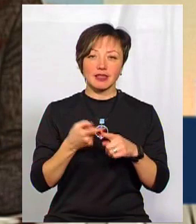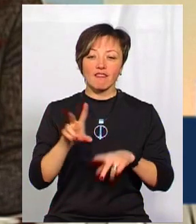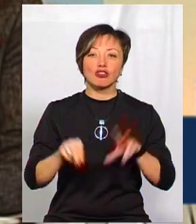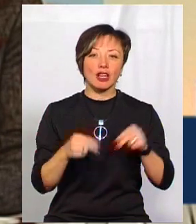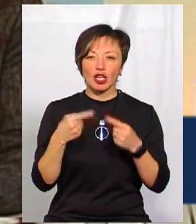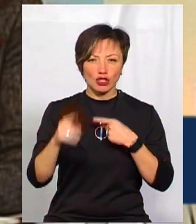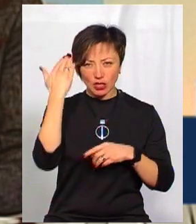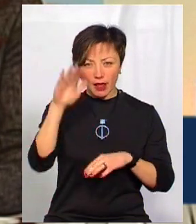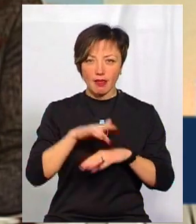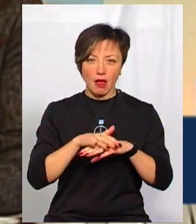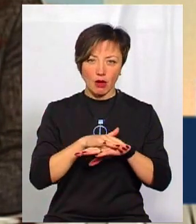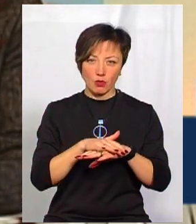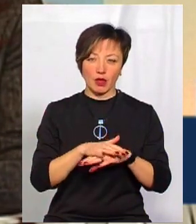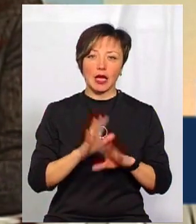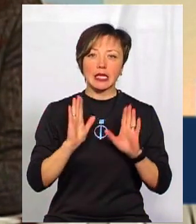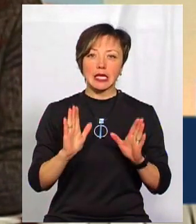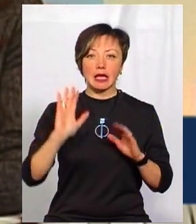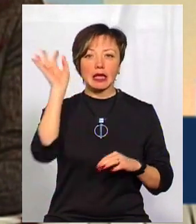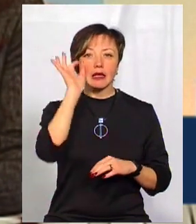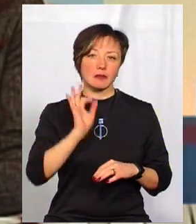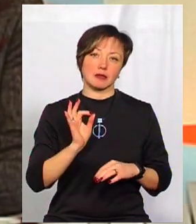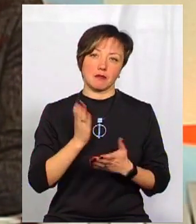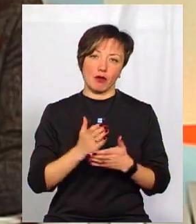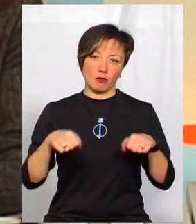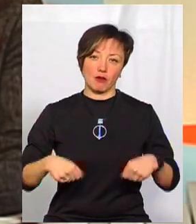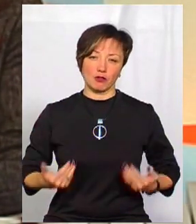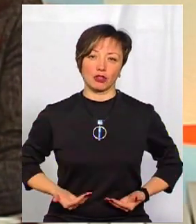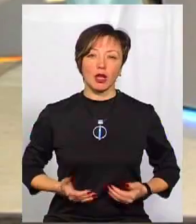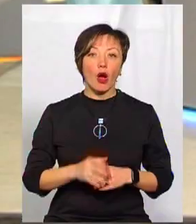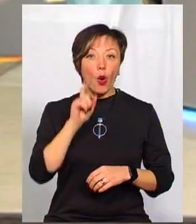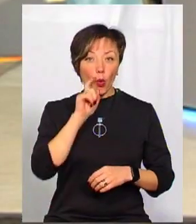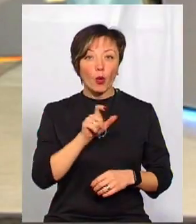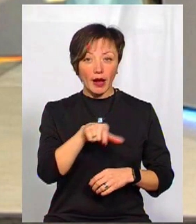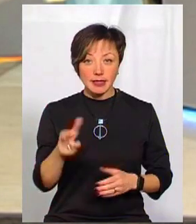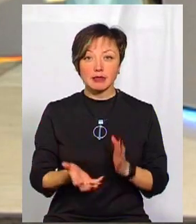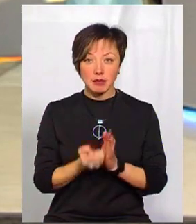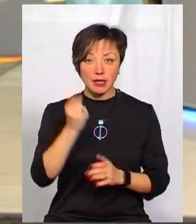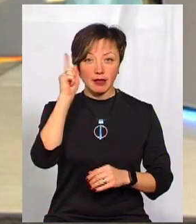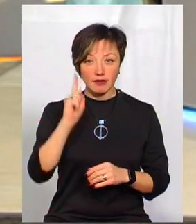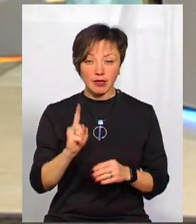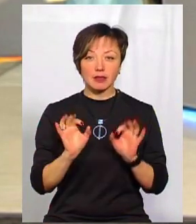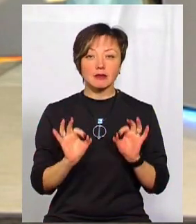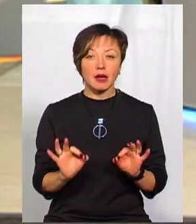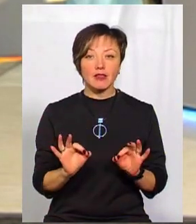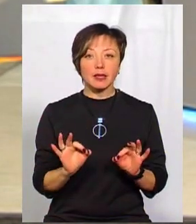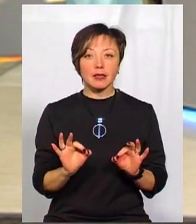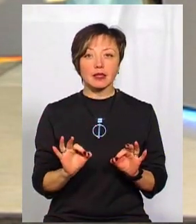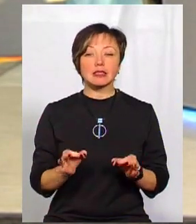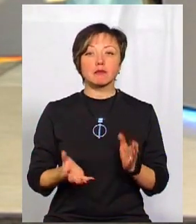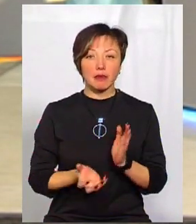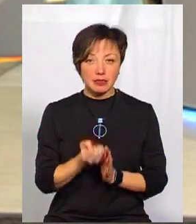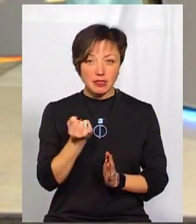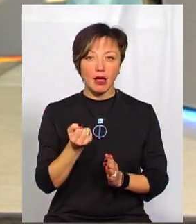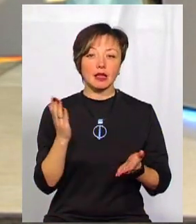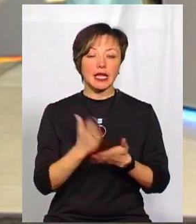народ, тобто германці, німці, як вони себе вважали. Українці спасали євреїв. Так, насправді